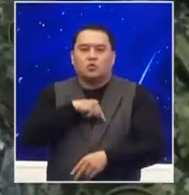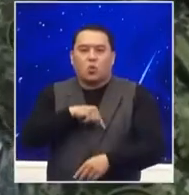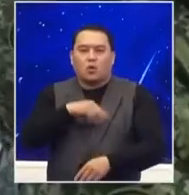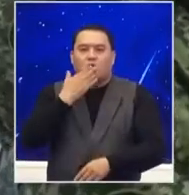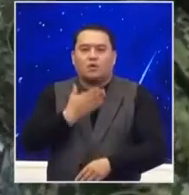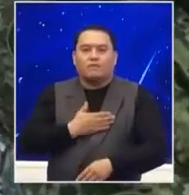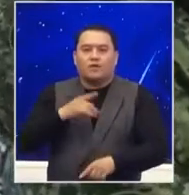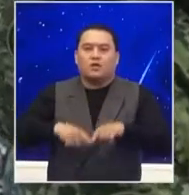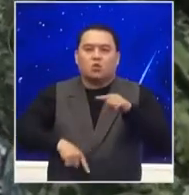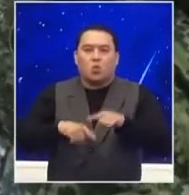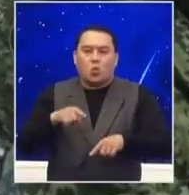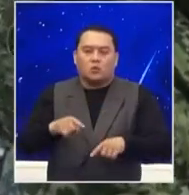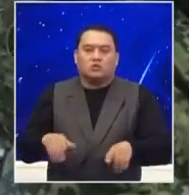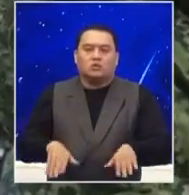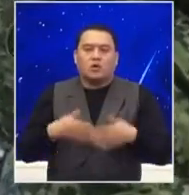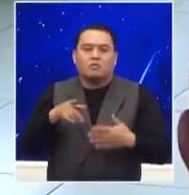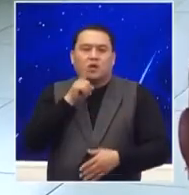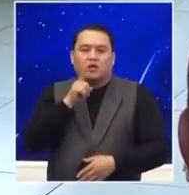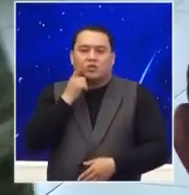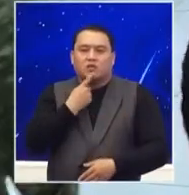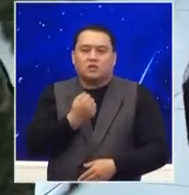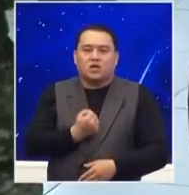патриотизма перекликается и задор молодых солдат.